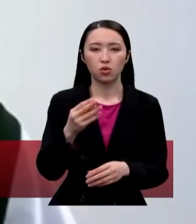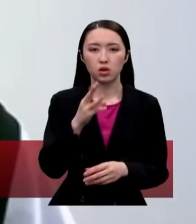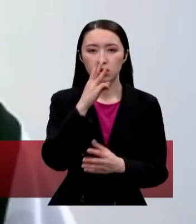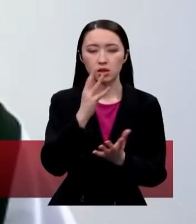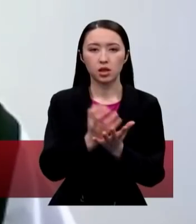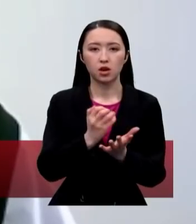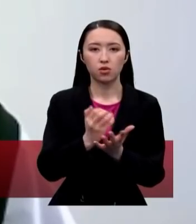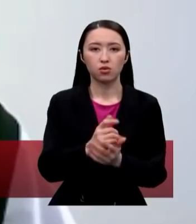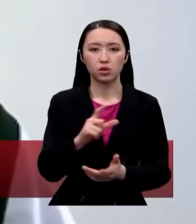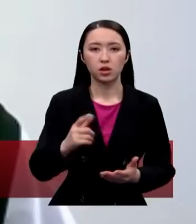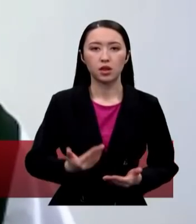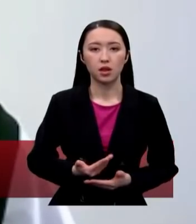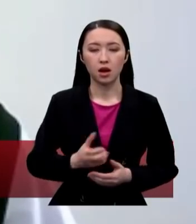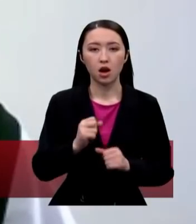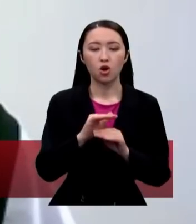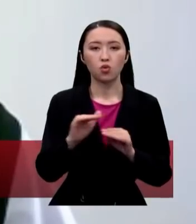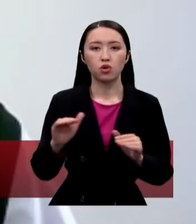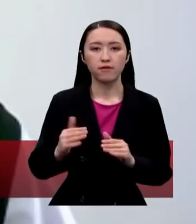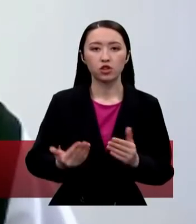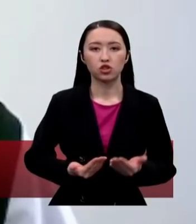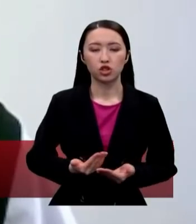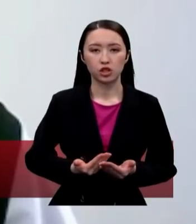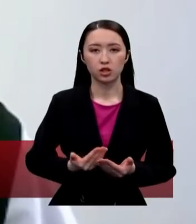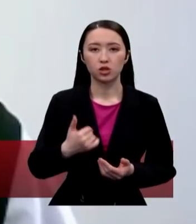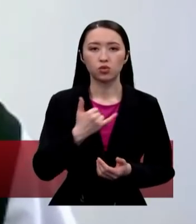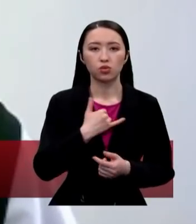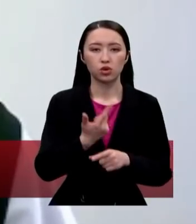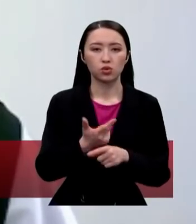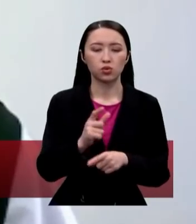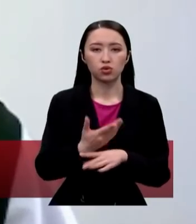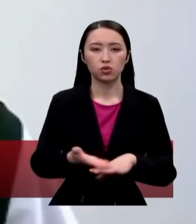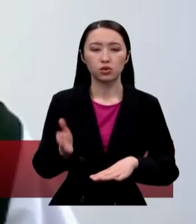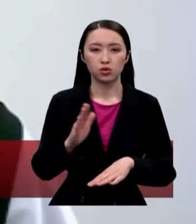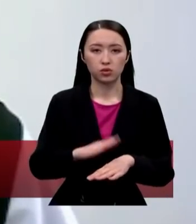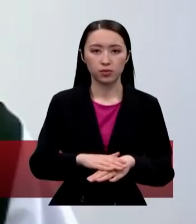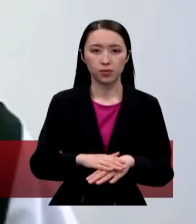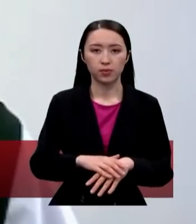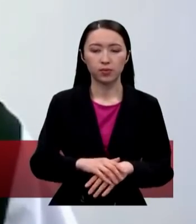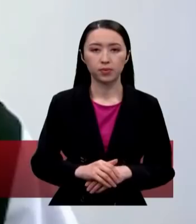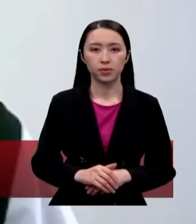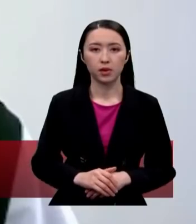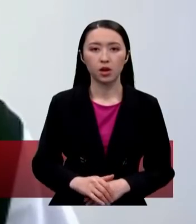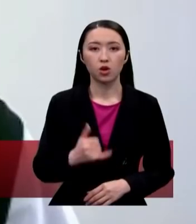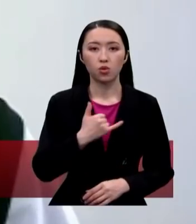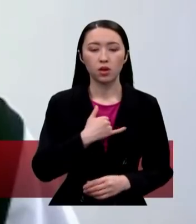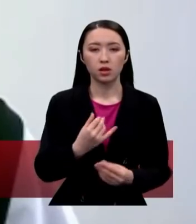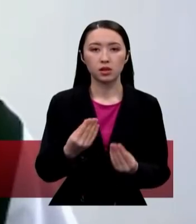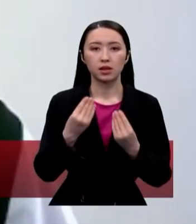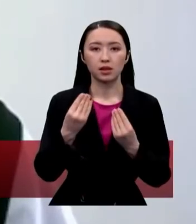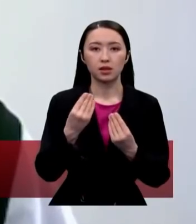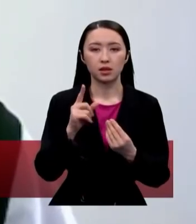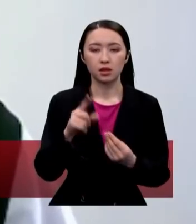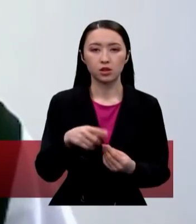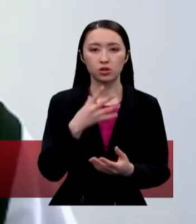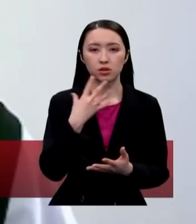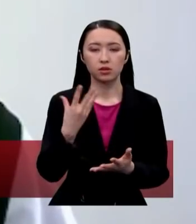с доходами, с уровнем жизни населения у нас ситуация очень критическая. Я же говорю, у нас уже элиты своими вот